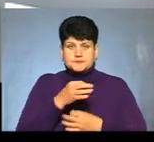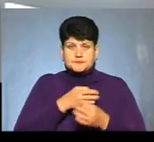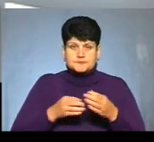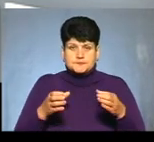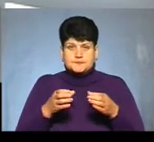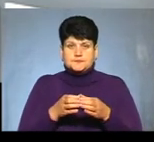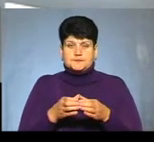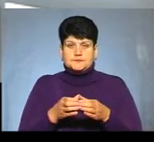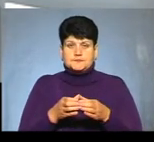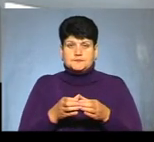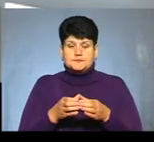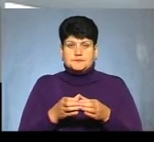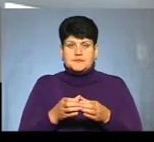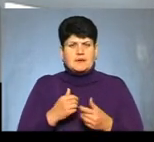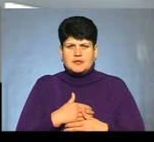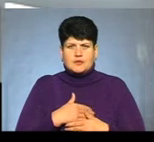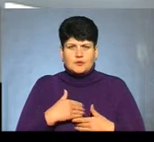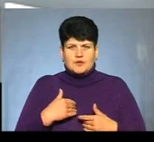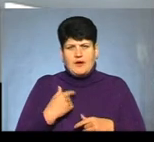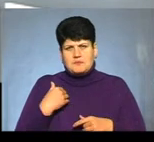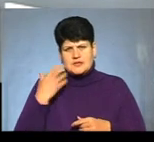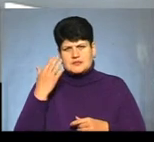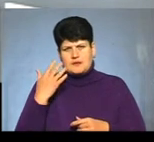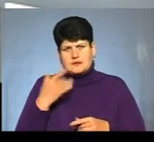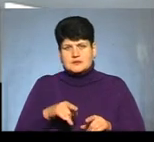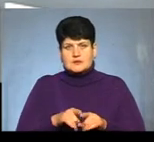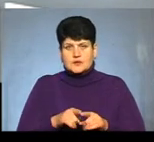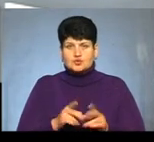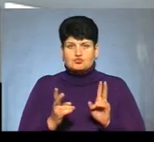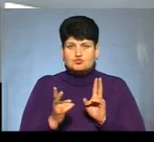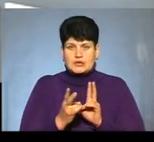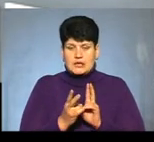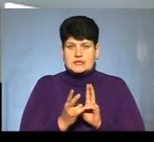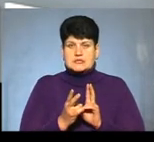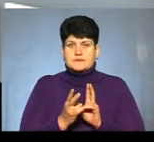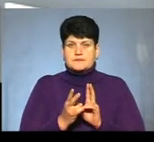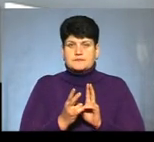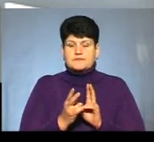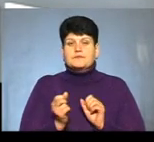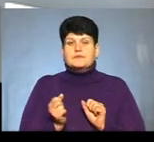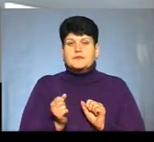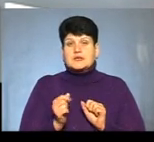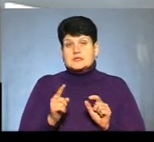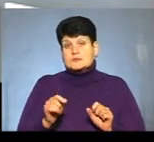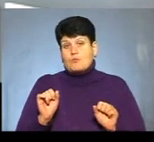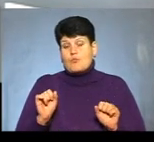між собою в гурті. Я би не хотів, щоб такого, мені так щось здається, що зустрілись